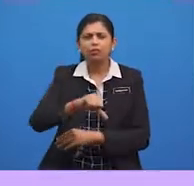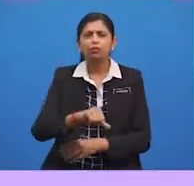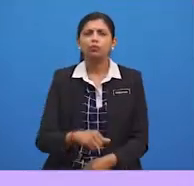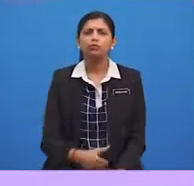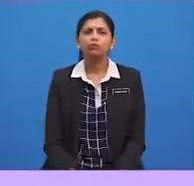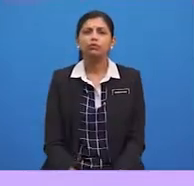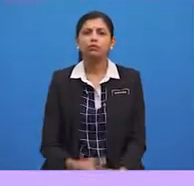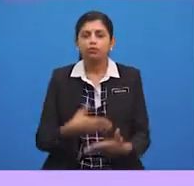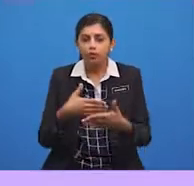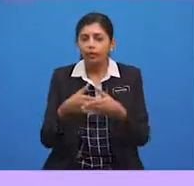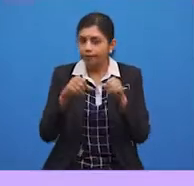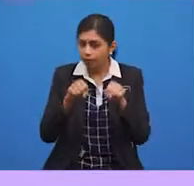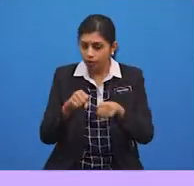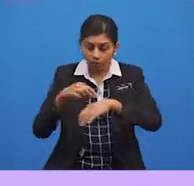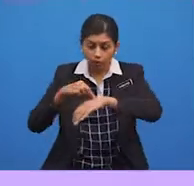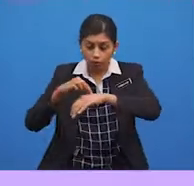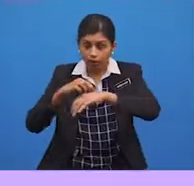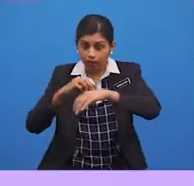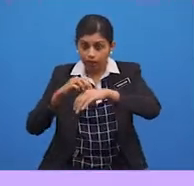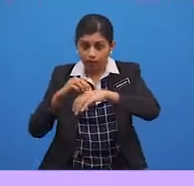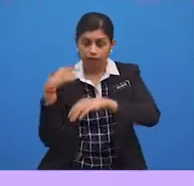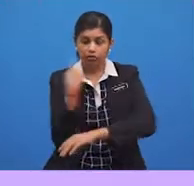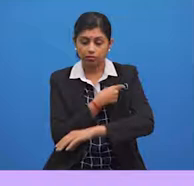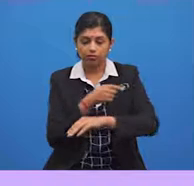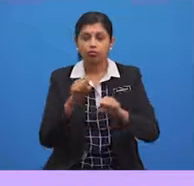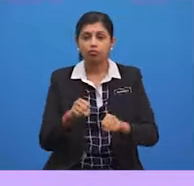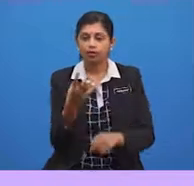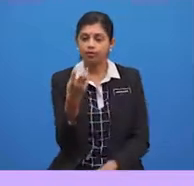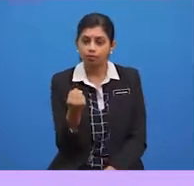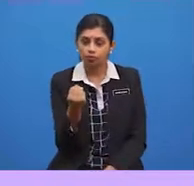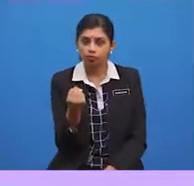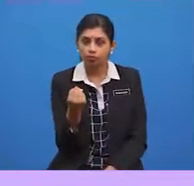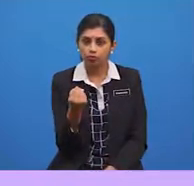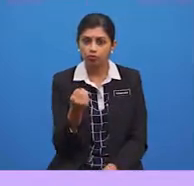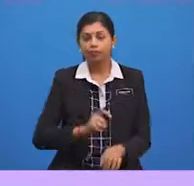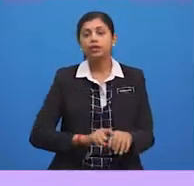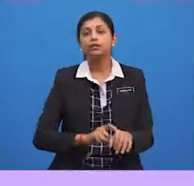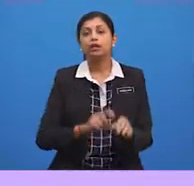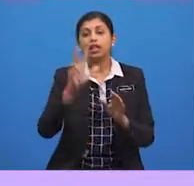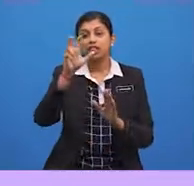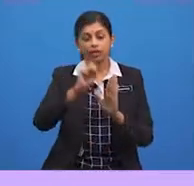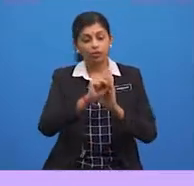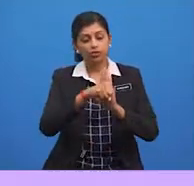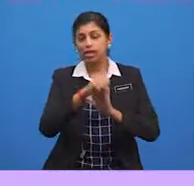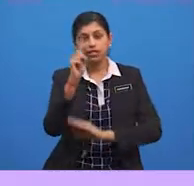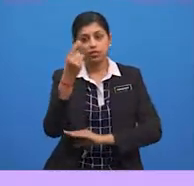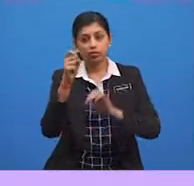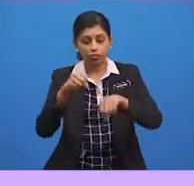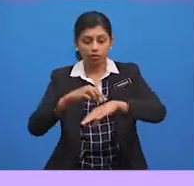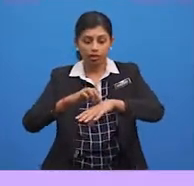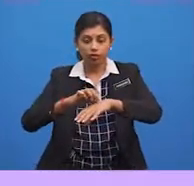hingga menyebabkan kulit yang terdedah membeku dalam masa 30